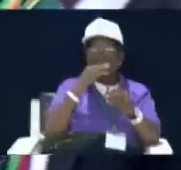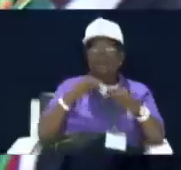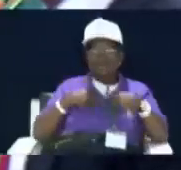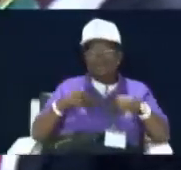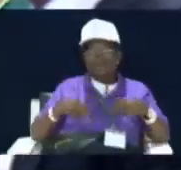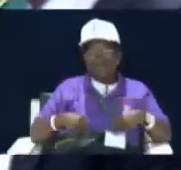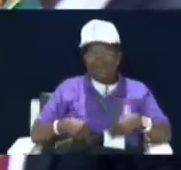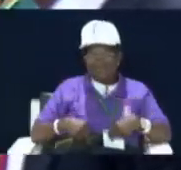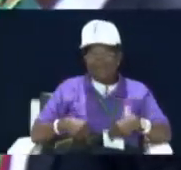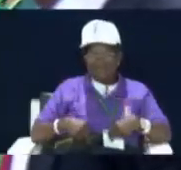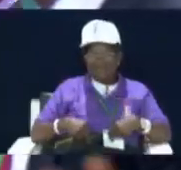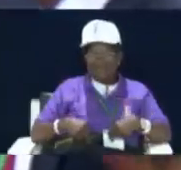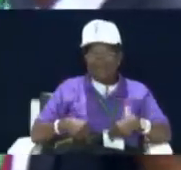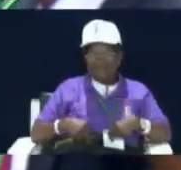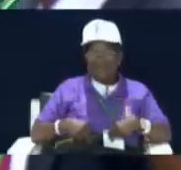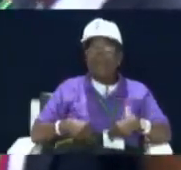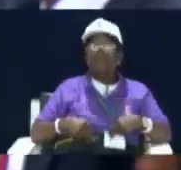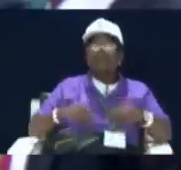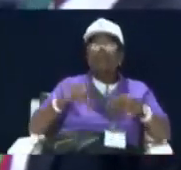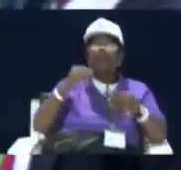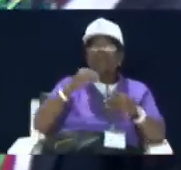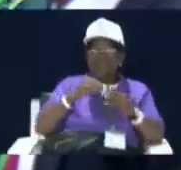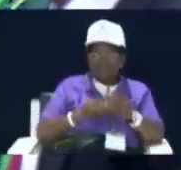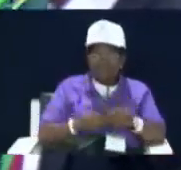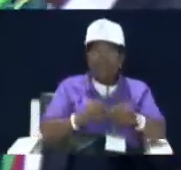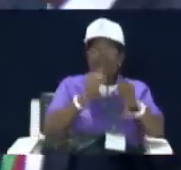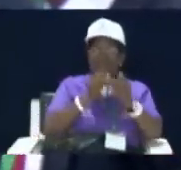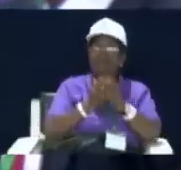Lọ́jọ́ ayé yín, ìrèṣà ni.